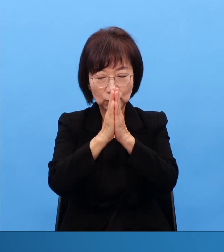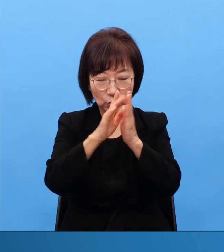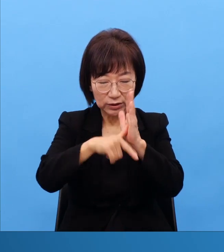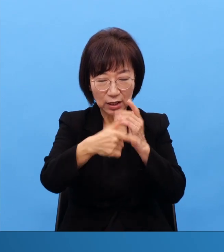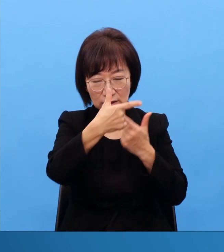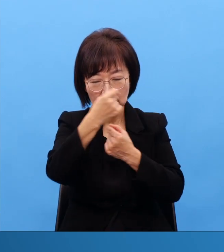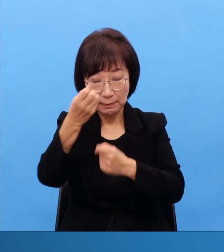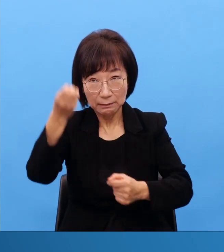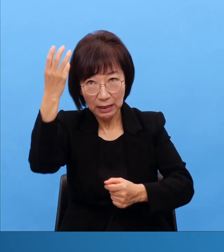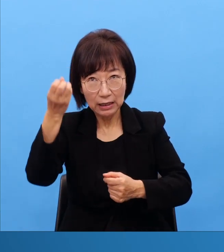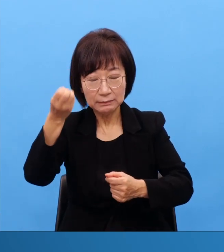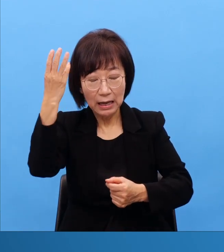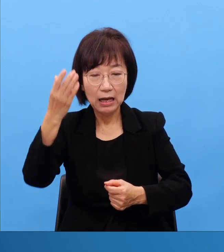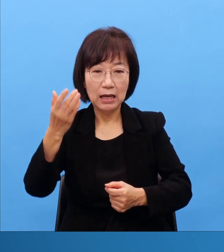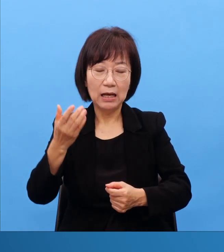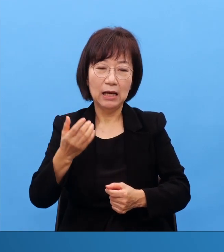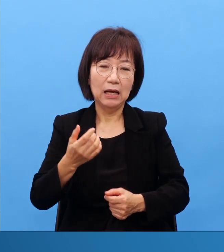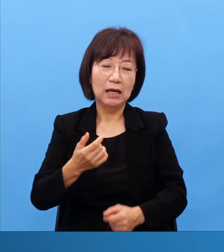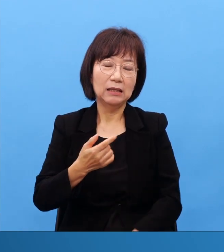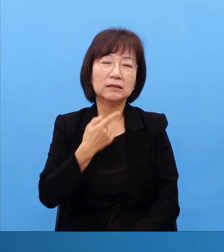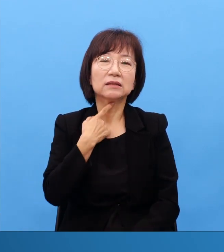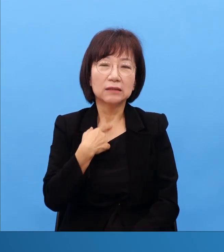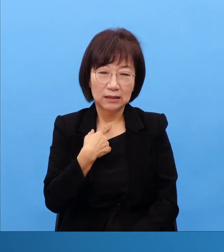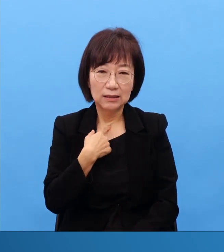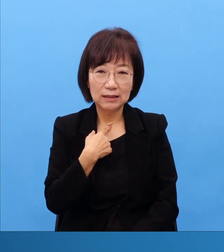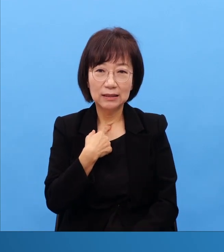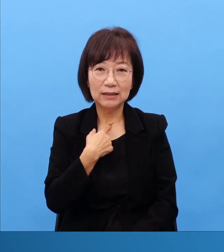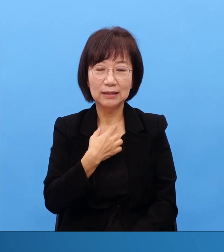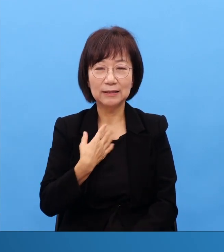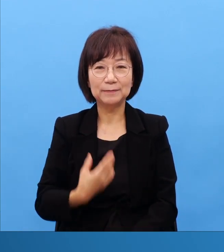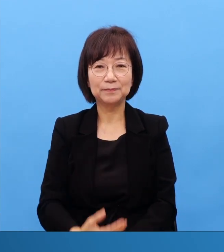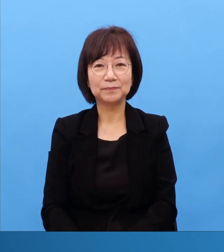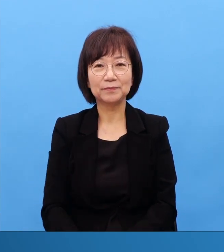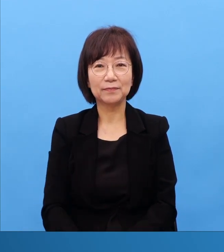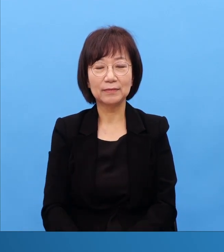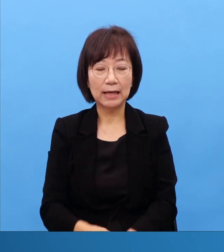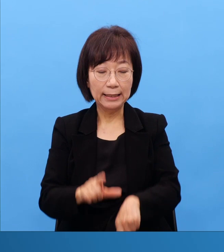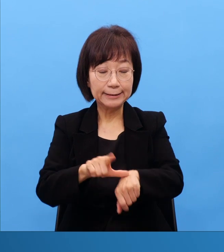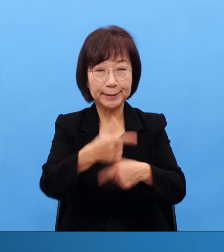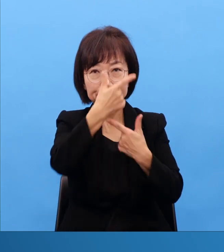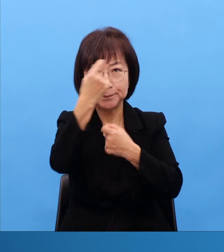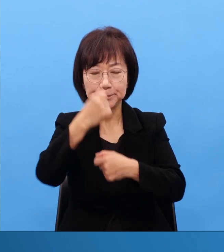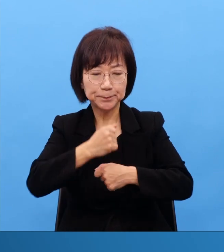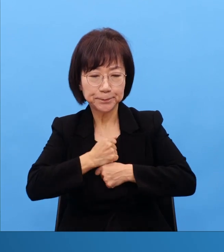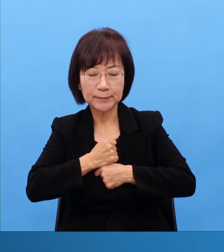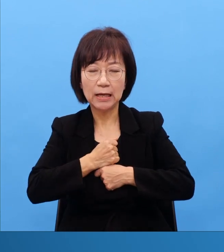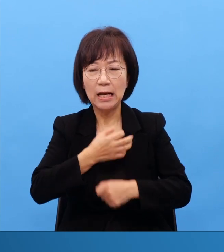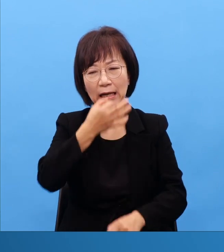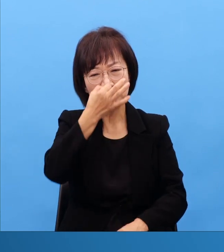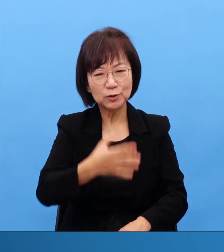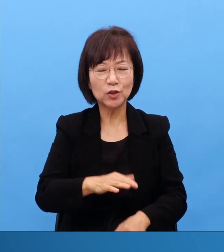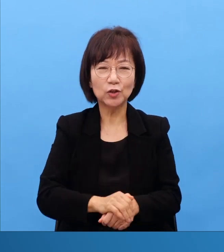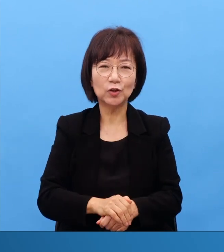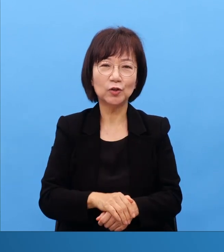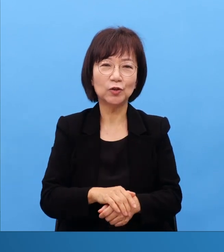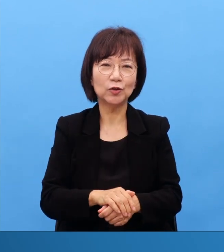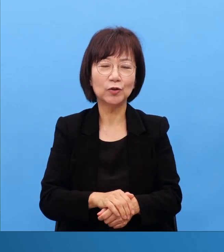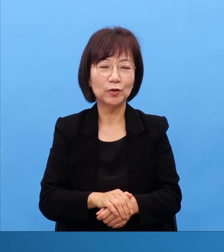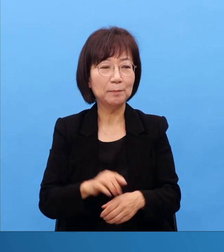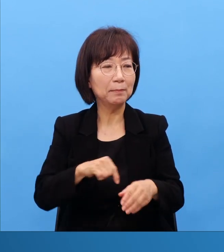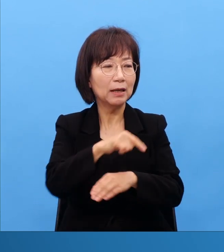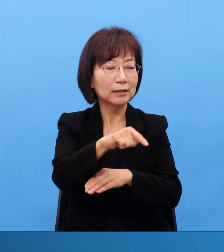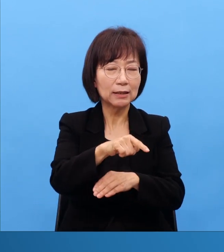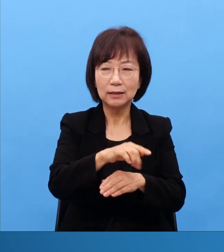it again. I never forgot my meals, but I would always forget this prayer. 아이고, 막 그 시간이 얼마나 힘들든지 말이오. 그냥 돌아다니기 좋지. 그냥 생각할 것도 많고